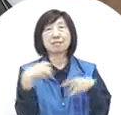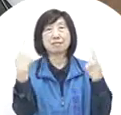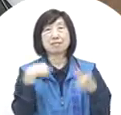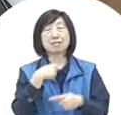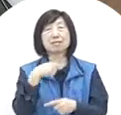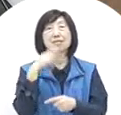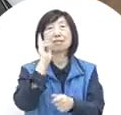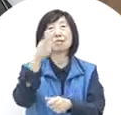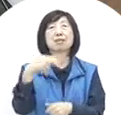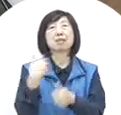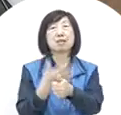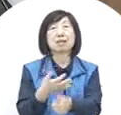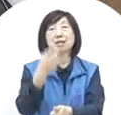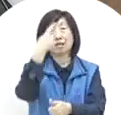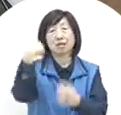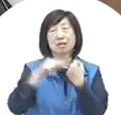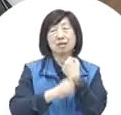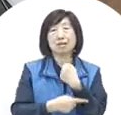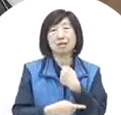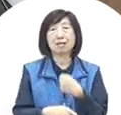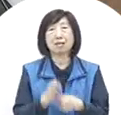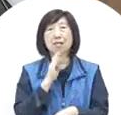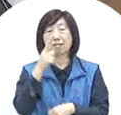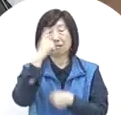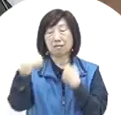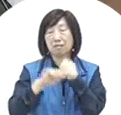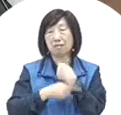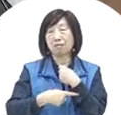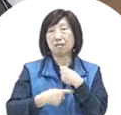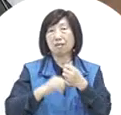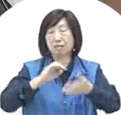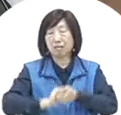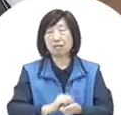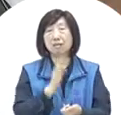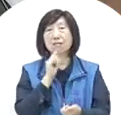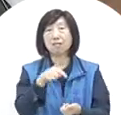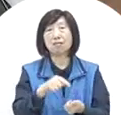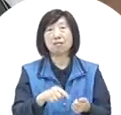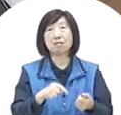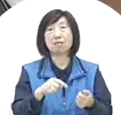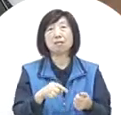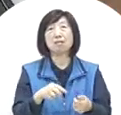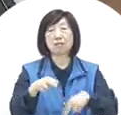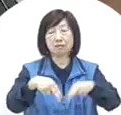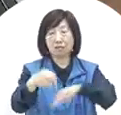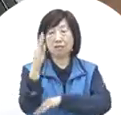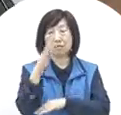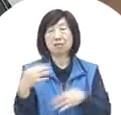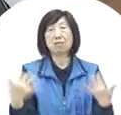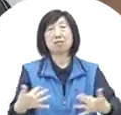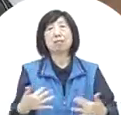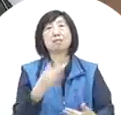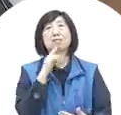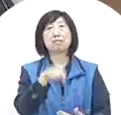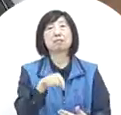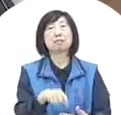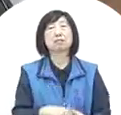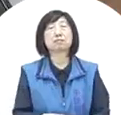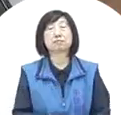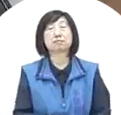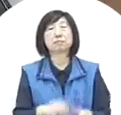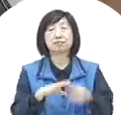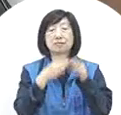司法，司法告诉我们是这件事情最后行政或政治责任的问题。针对恩